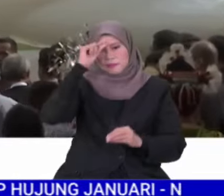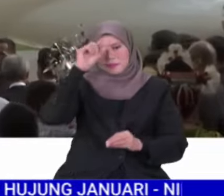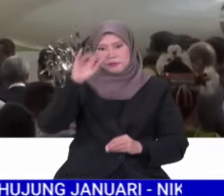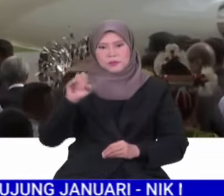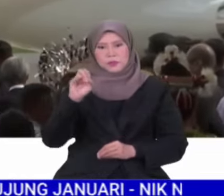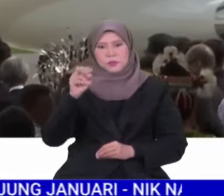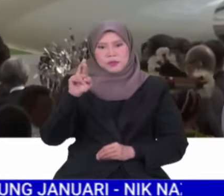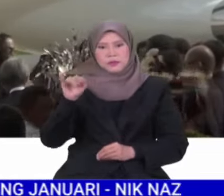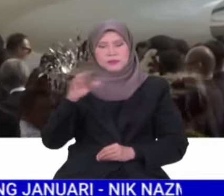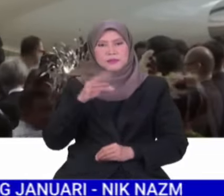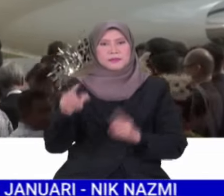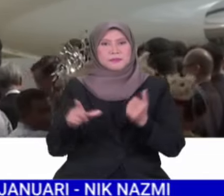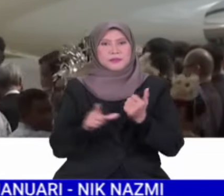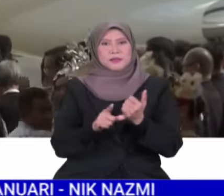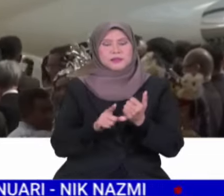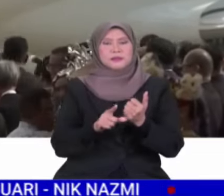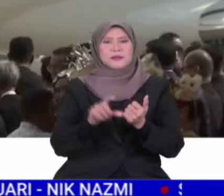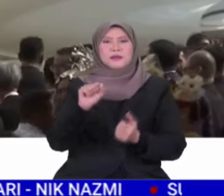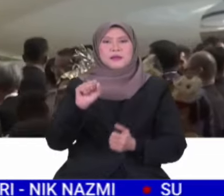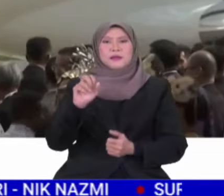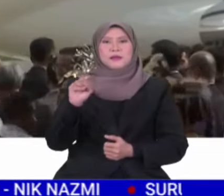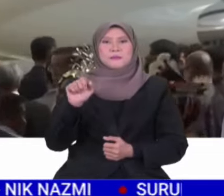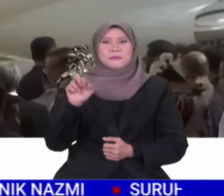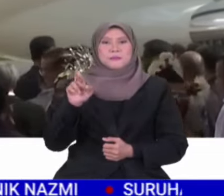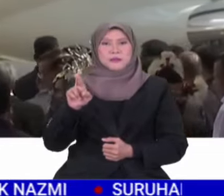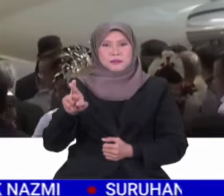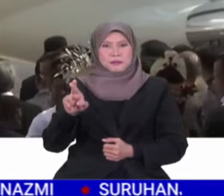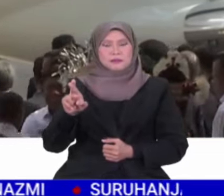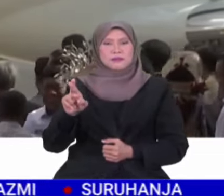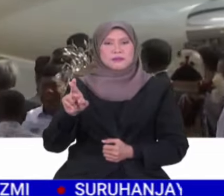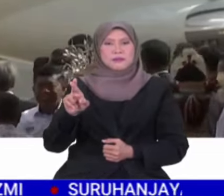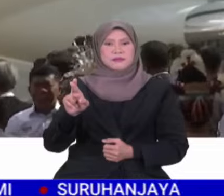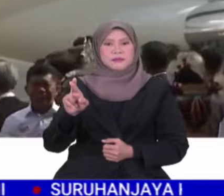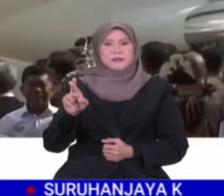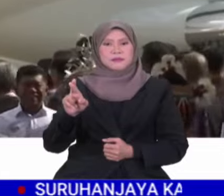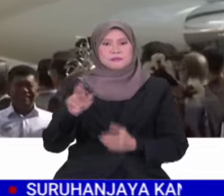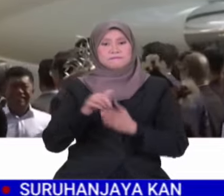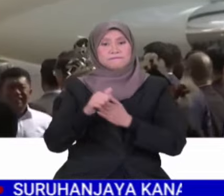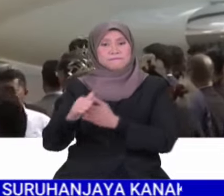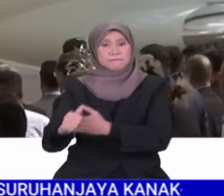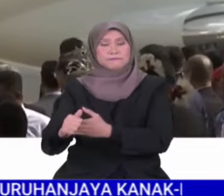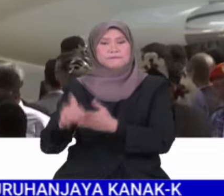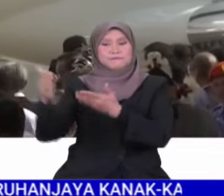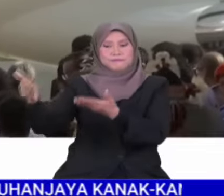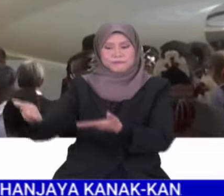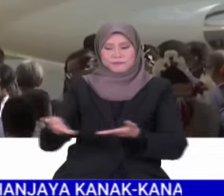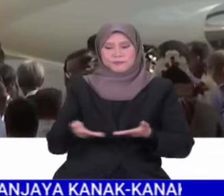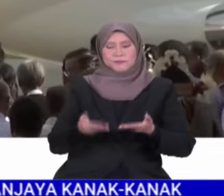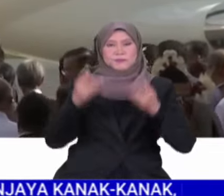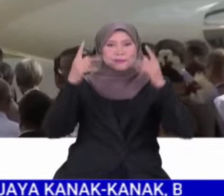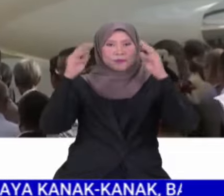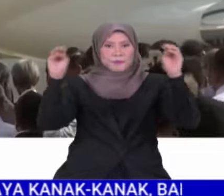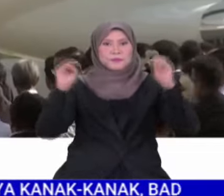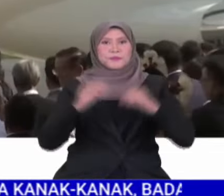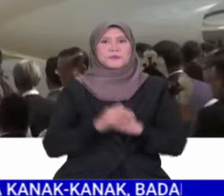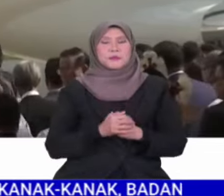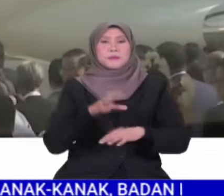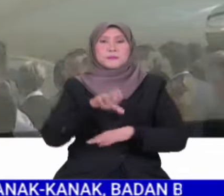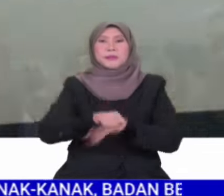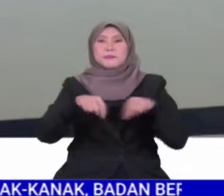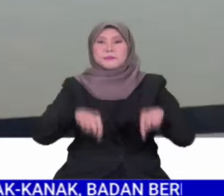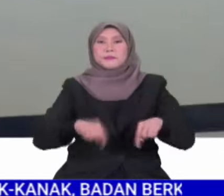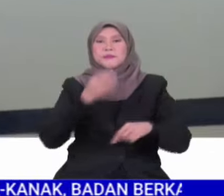Openg dan Timbalan Premier Datuk Amar Douglas Unggah Embas mengetuai Kenamaan Negeri menyambut ketibaan Perdana Menteri. Malam